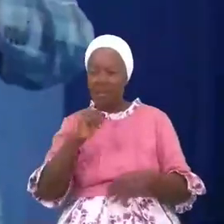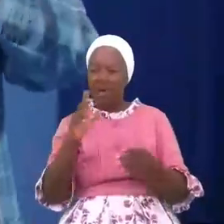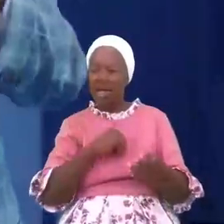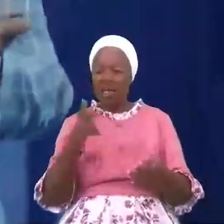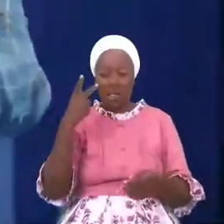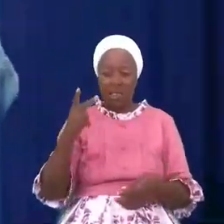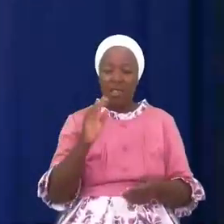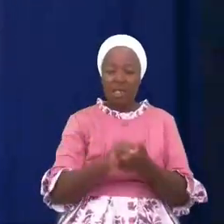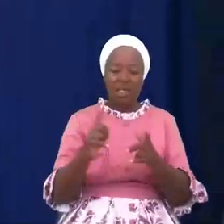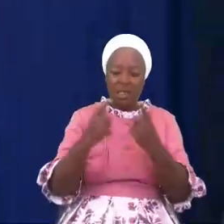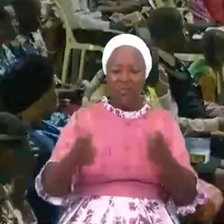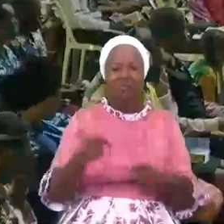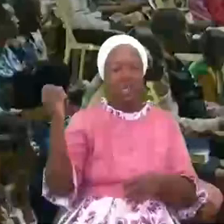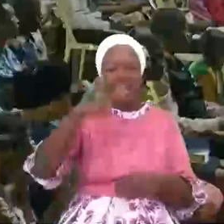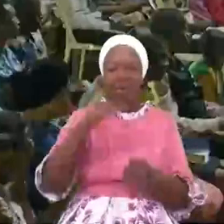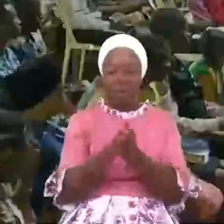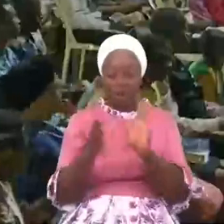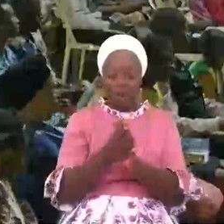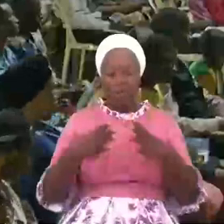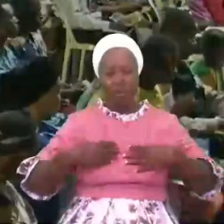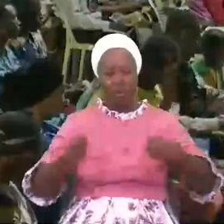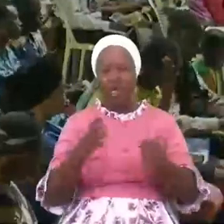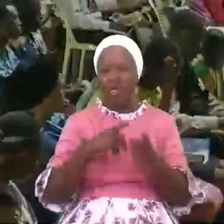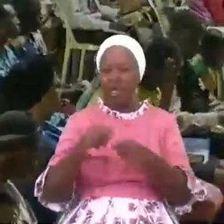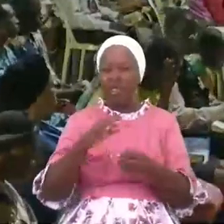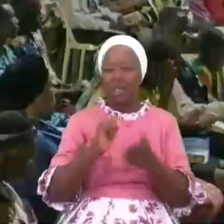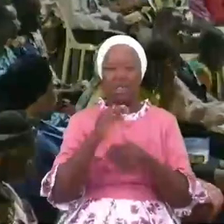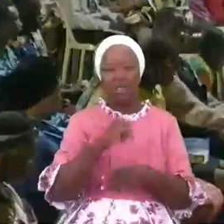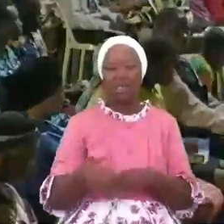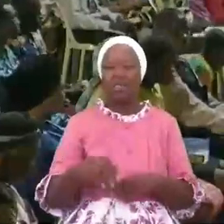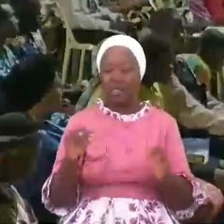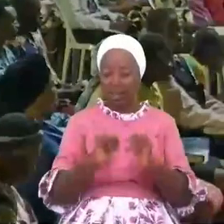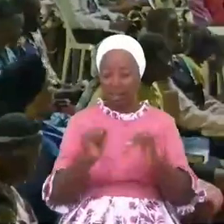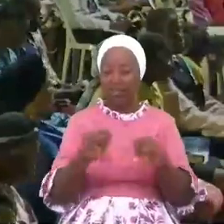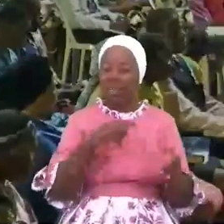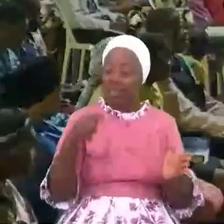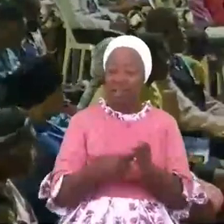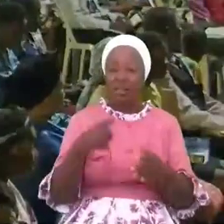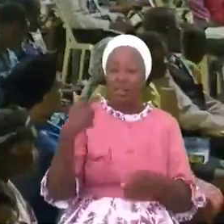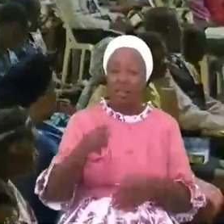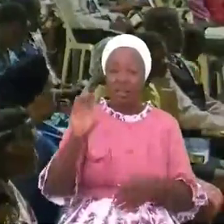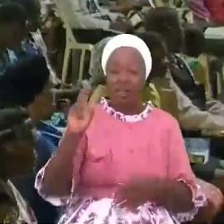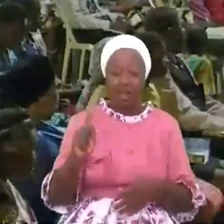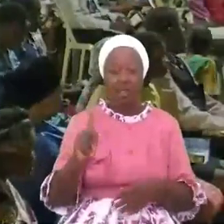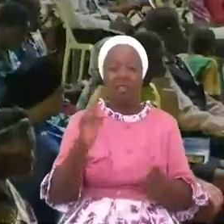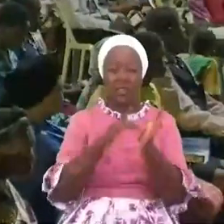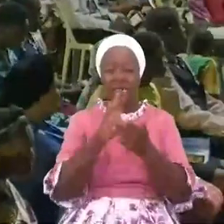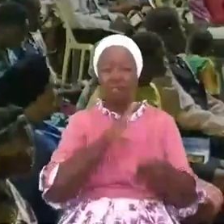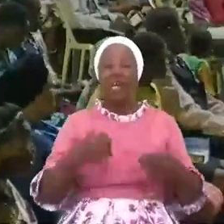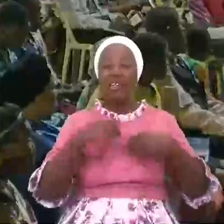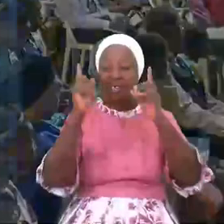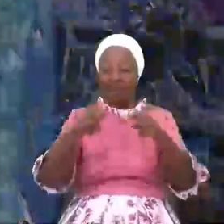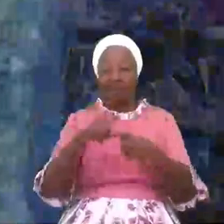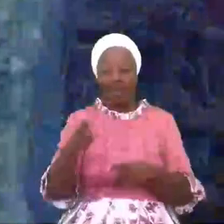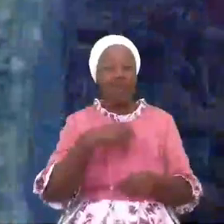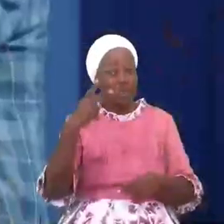grande lumière, et qu'ils soient guéris. Et c'est pourquoi Jésus qui est venu vers toi. Tu verras la lumière de son